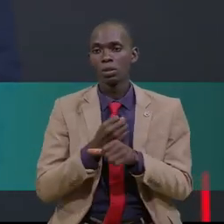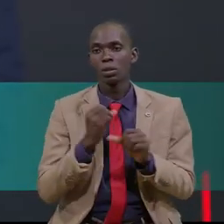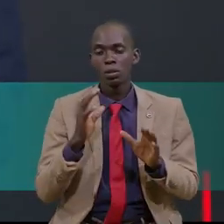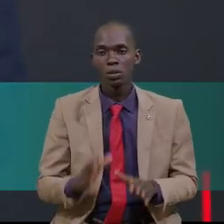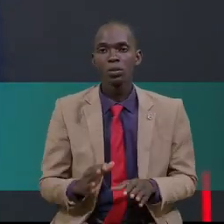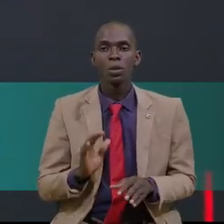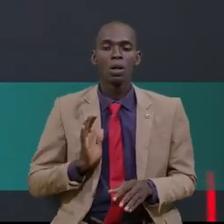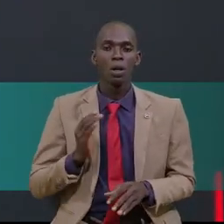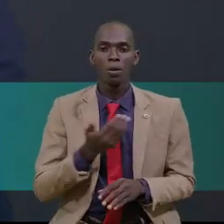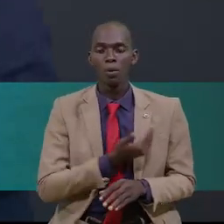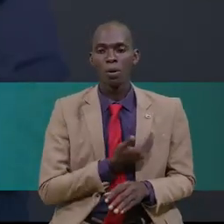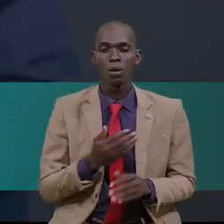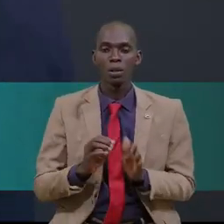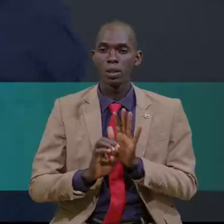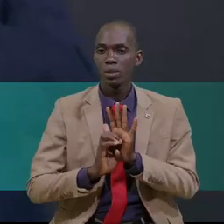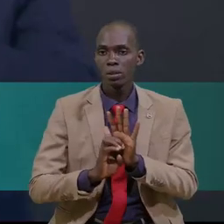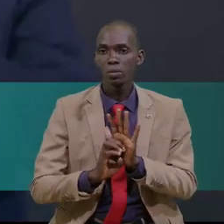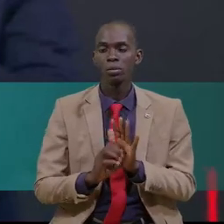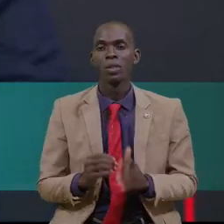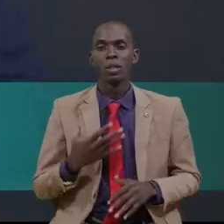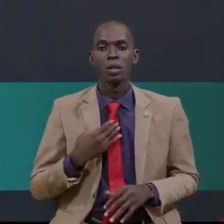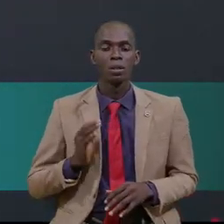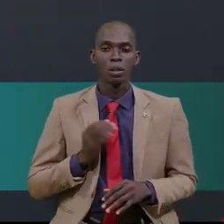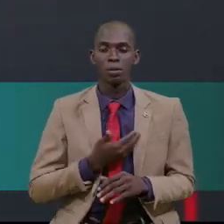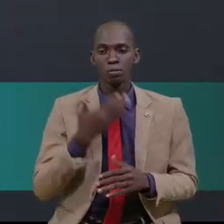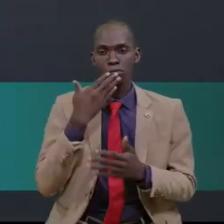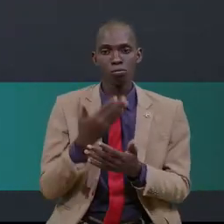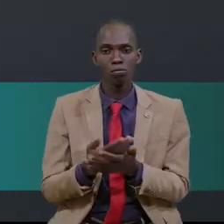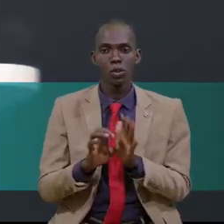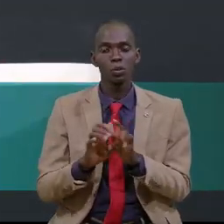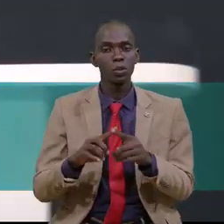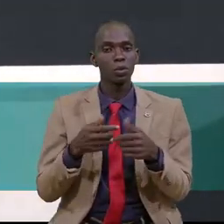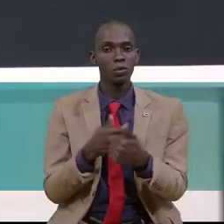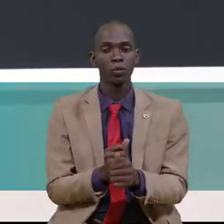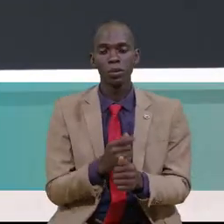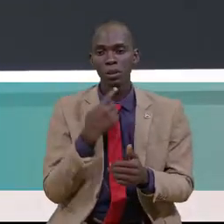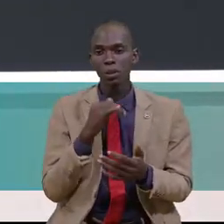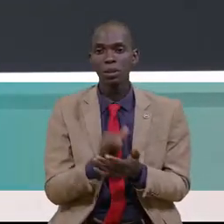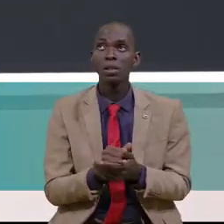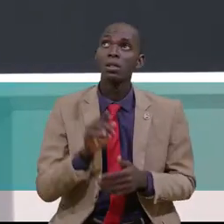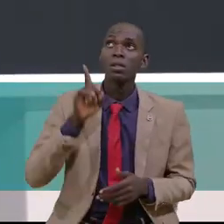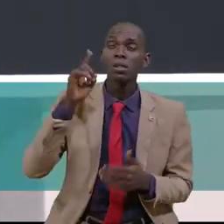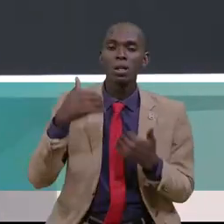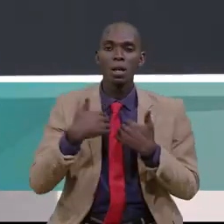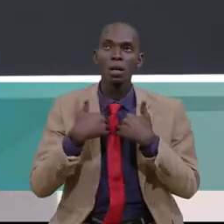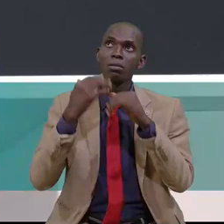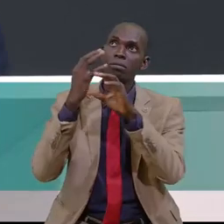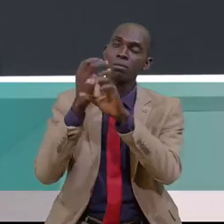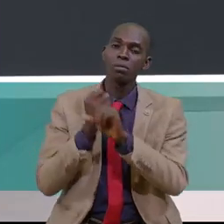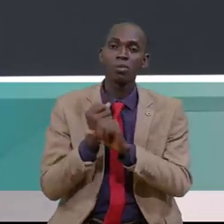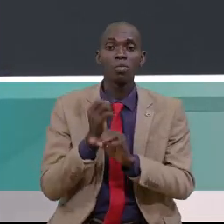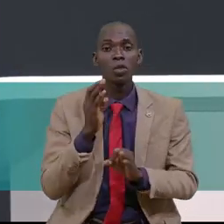notre précurseur, notre exemple et notre modèle. Il dit, lui, Christ, a